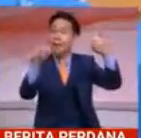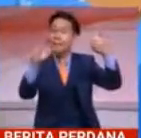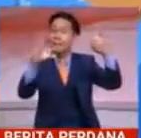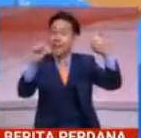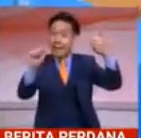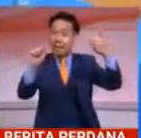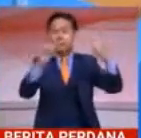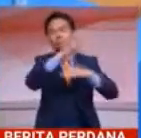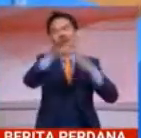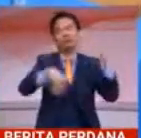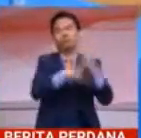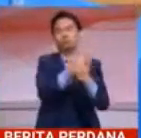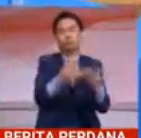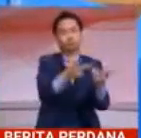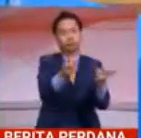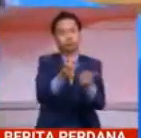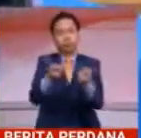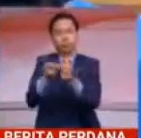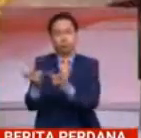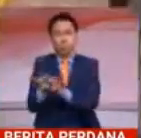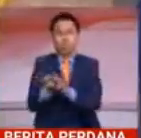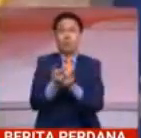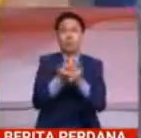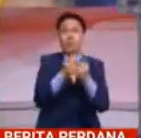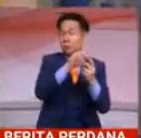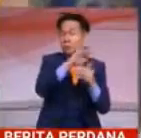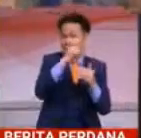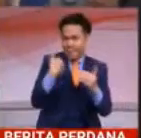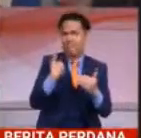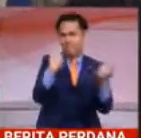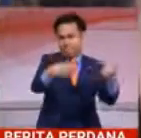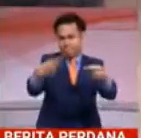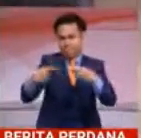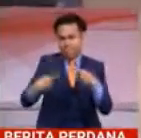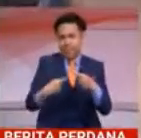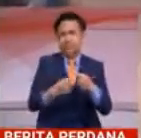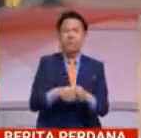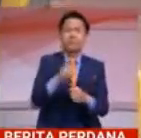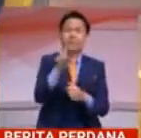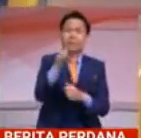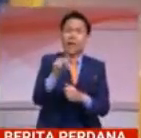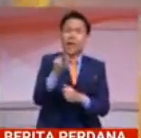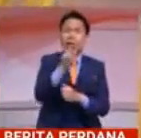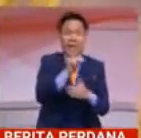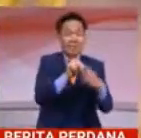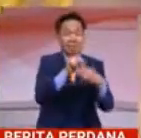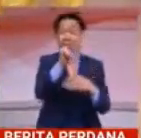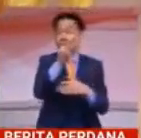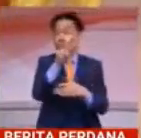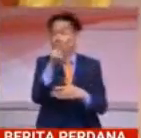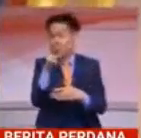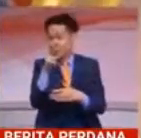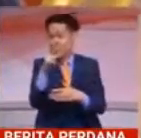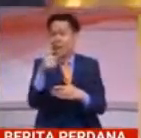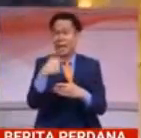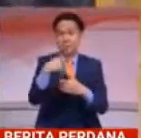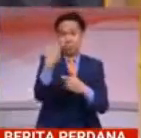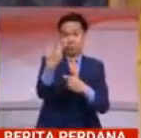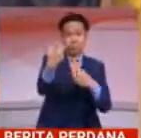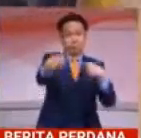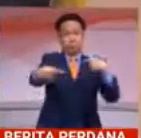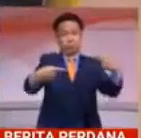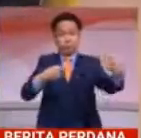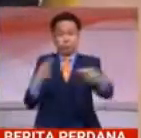bertanding di semua kawasan PRU Dun Sabah tersebut. Dun N12 Sulaiman menyaksikan pertandingan tiga penjuru